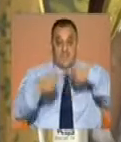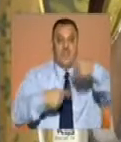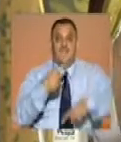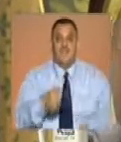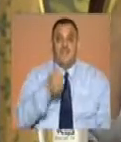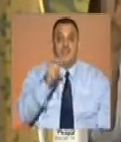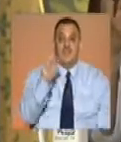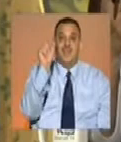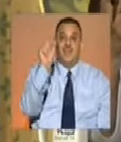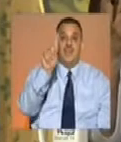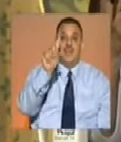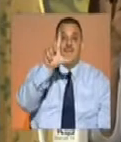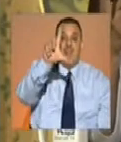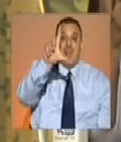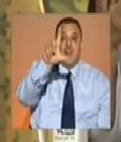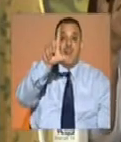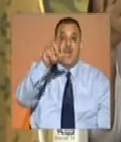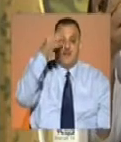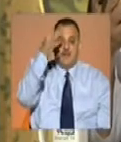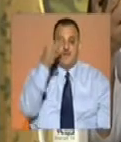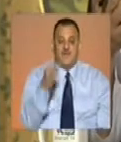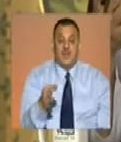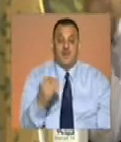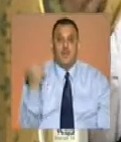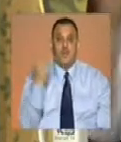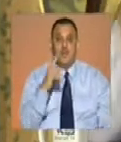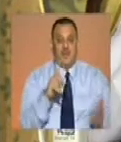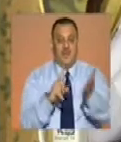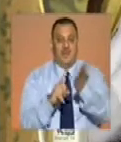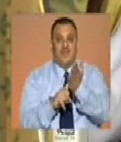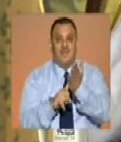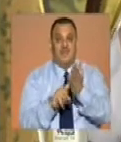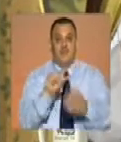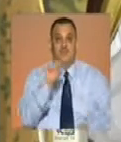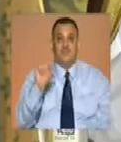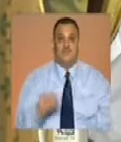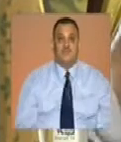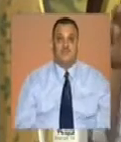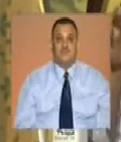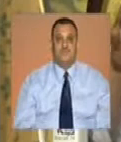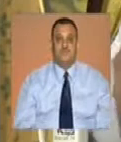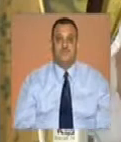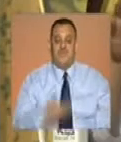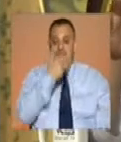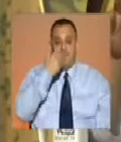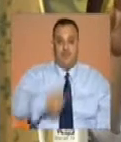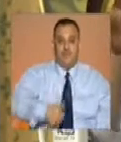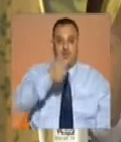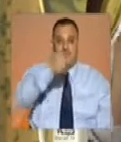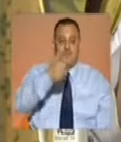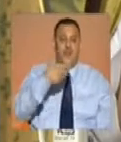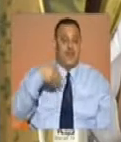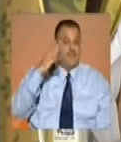صوم نفل، يعني الإنسان لا يجب عليه أن يقضي صوم النفل الذي يعني حصل منه فيما سبق. على العموم صومك صحيح ولا تلتفتين إلى